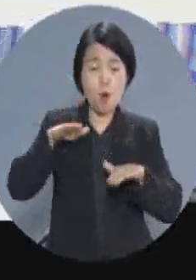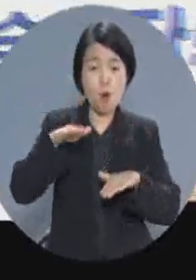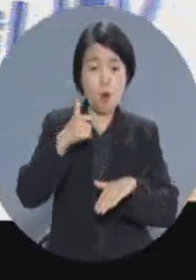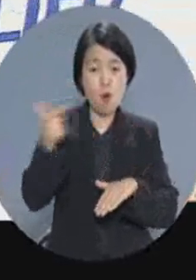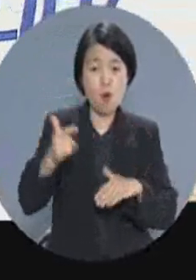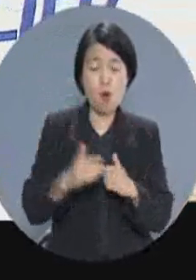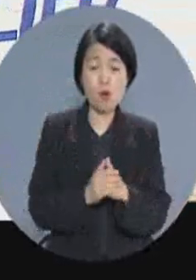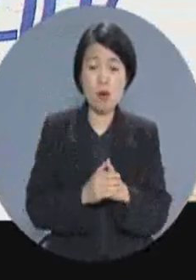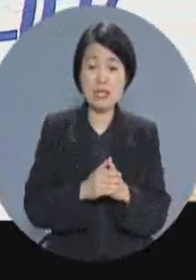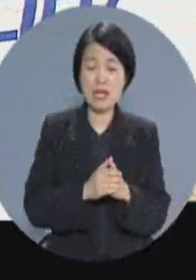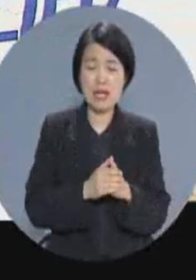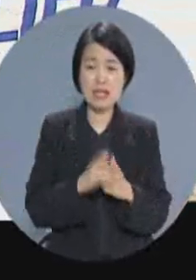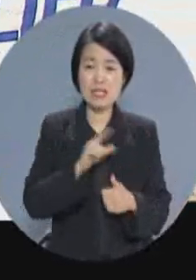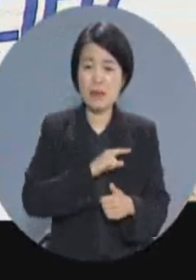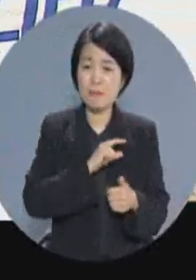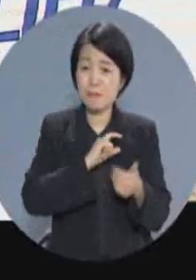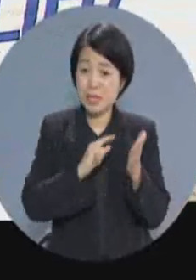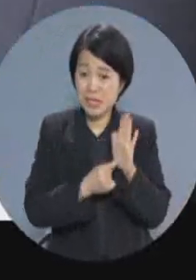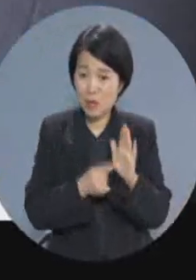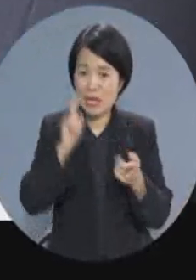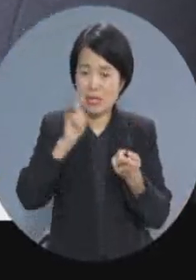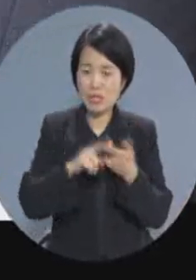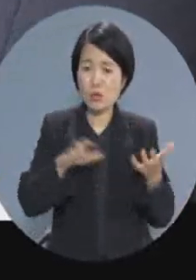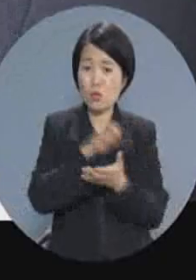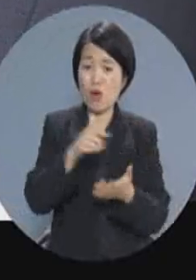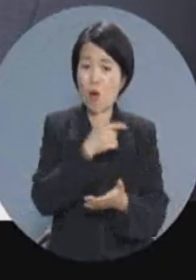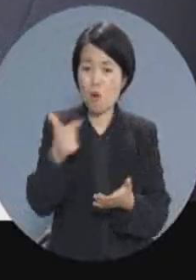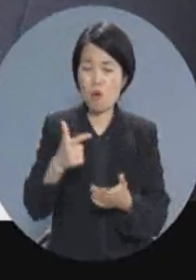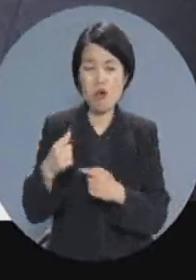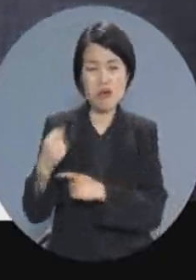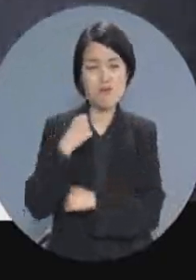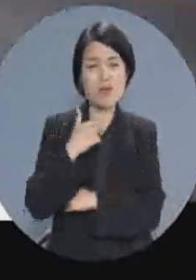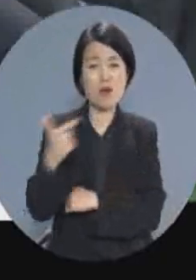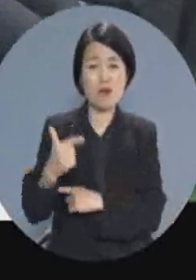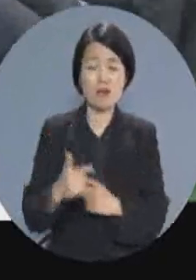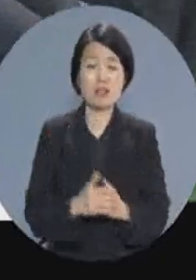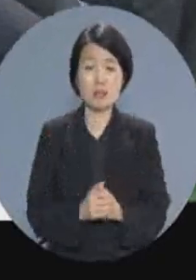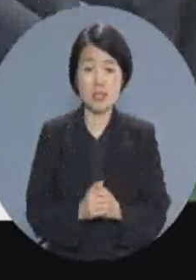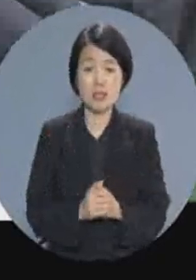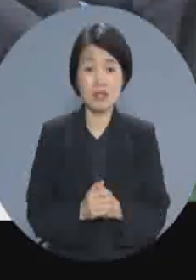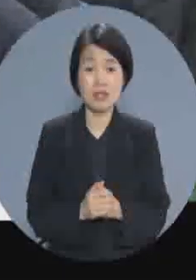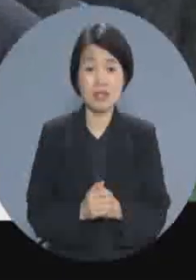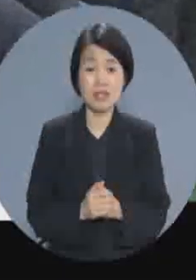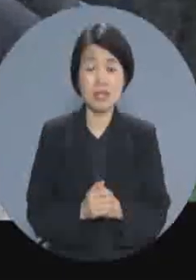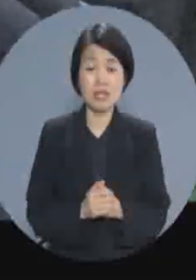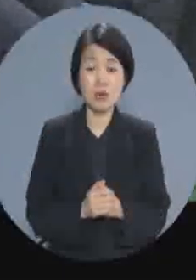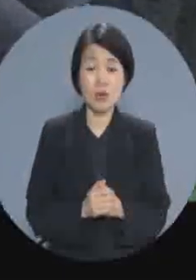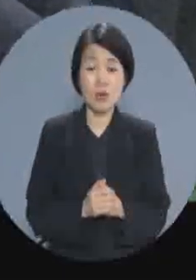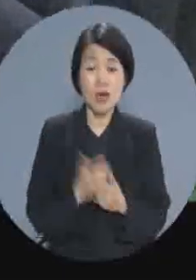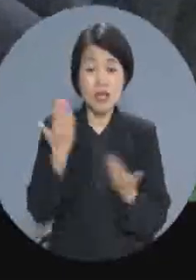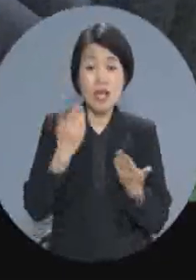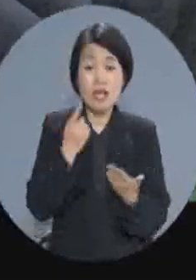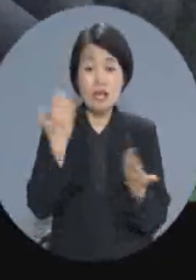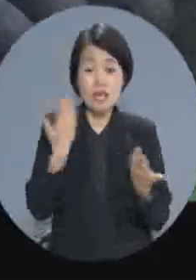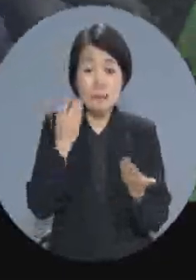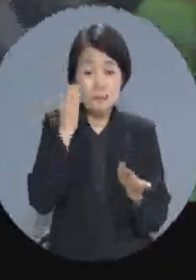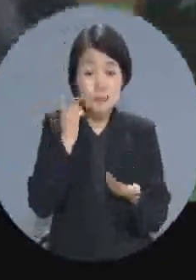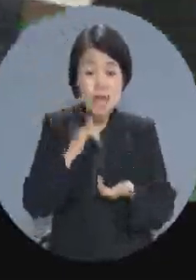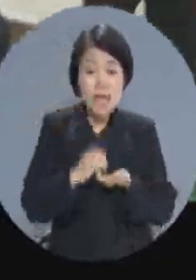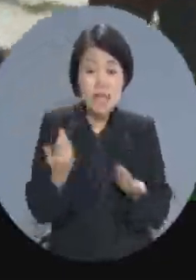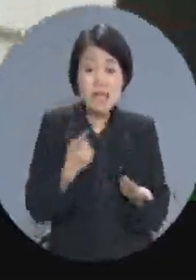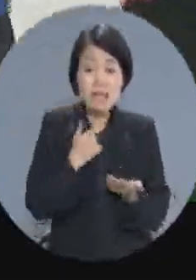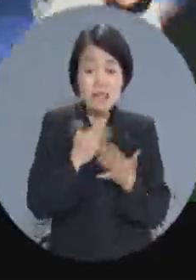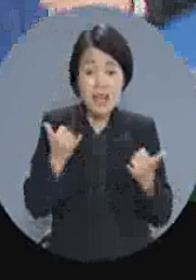직함 사용 자제 여부를 놓고 논란이 이어질 정도로 파괴력이 컸습니다. 또 직함을 잘 활용한 후보의 경우